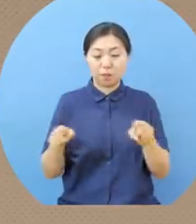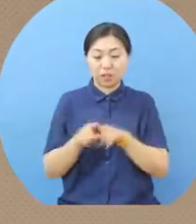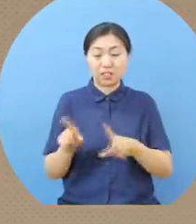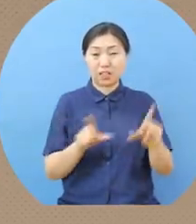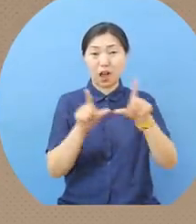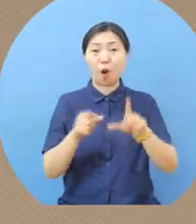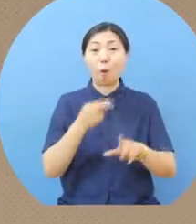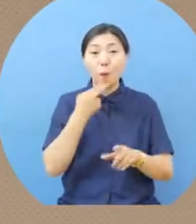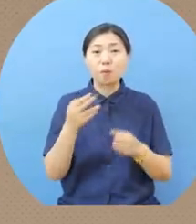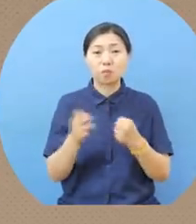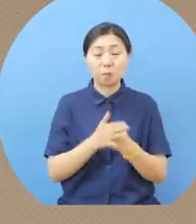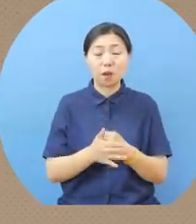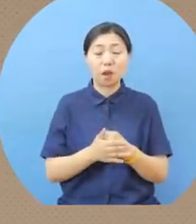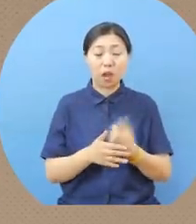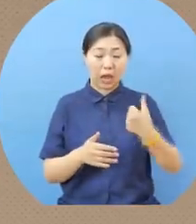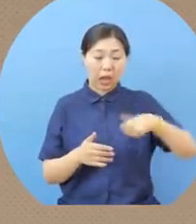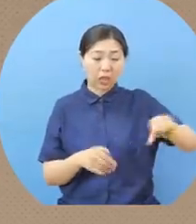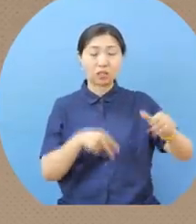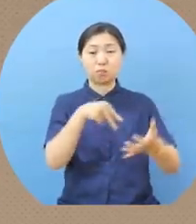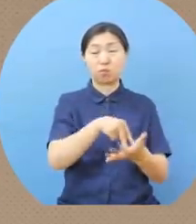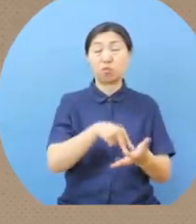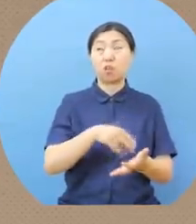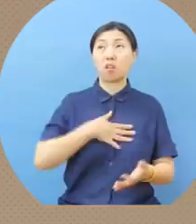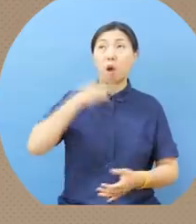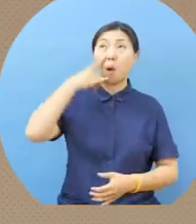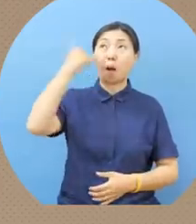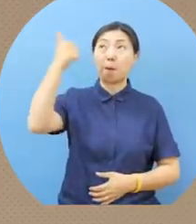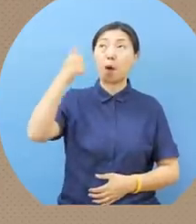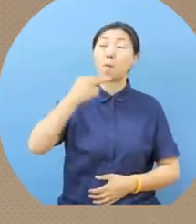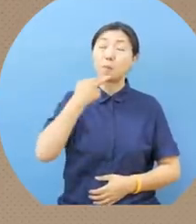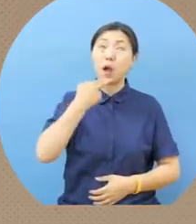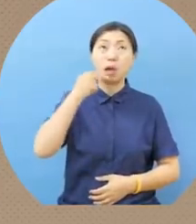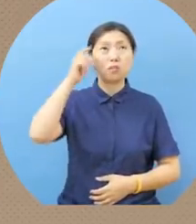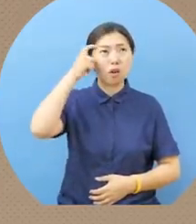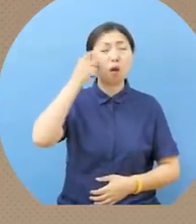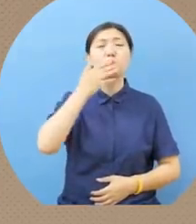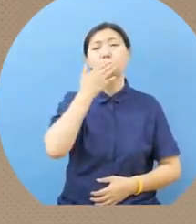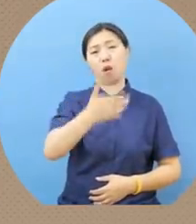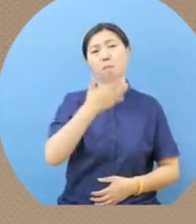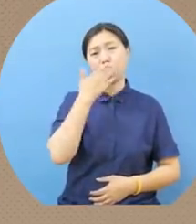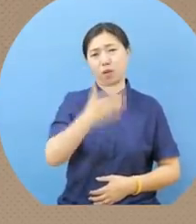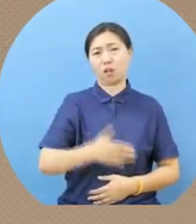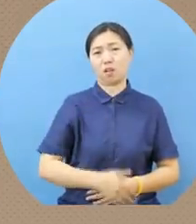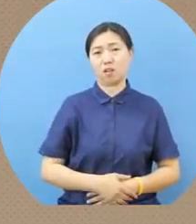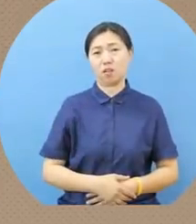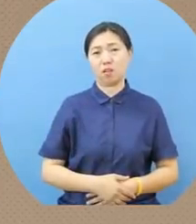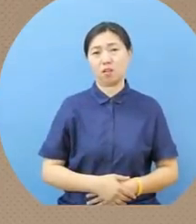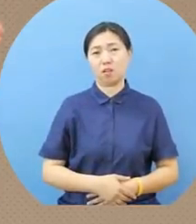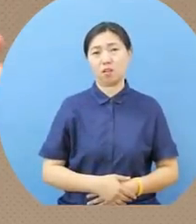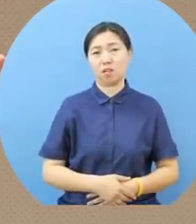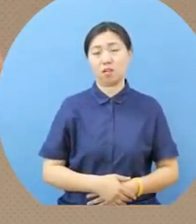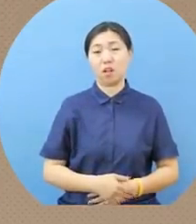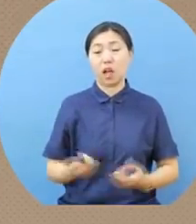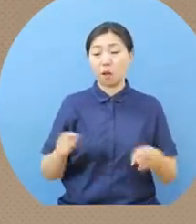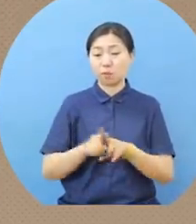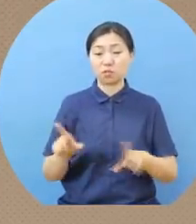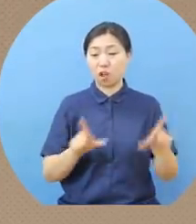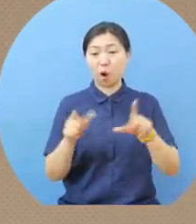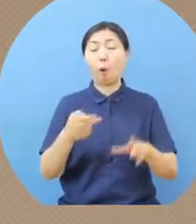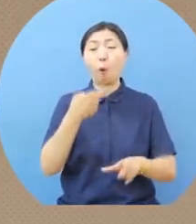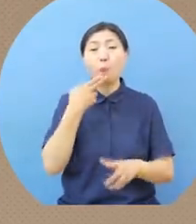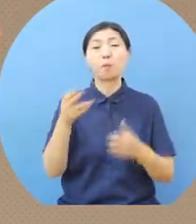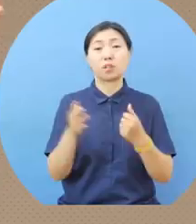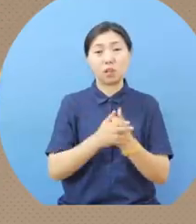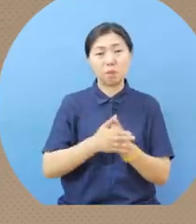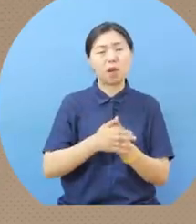하니까 아이 생각에는 난 아빠 없다 이렇게 생각할 수도 있 그래서 뭐 함께 안 살면 데